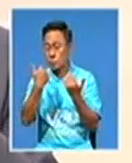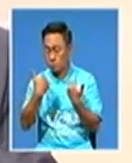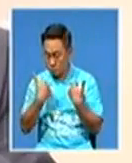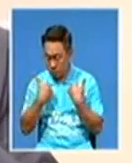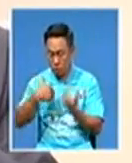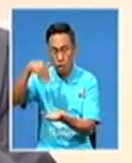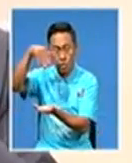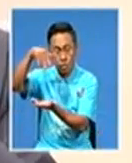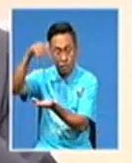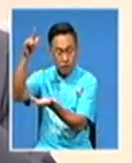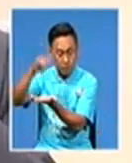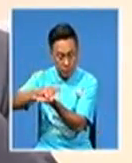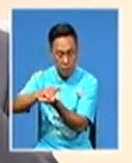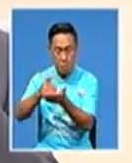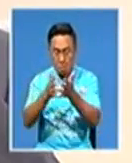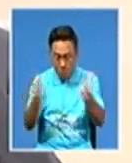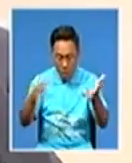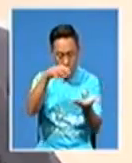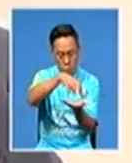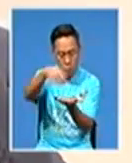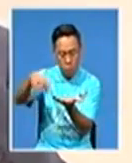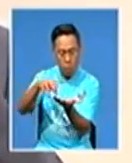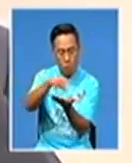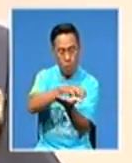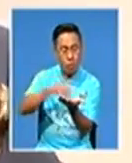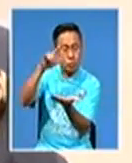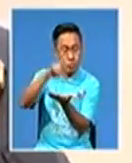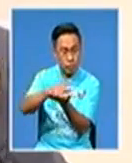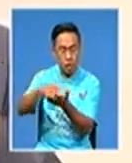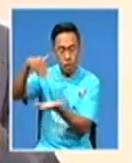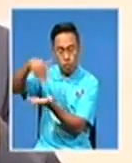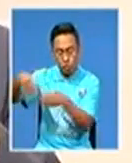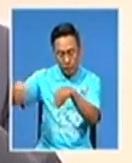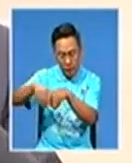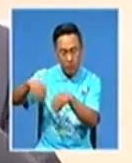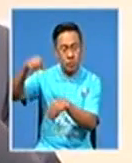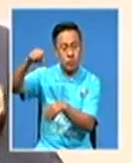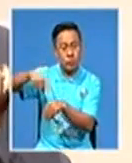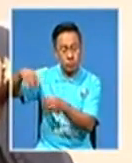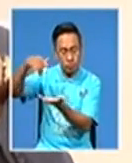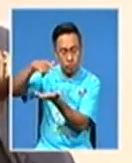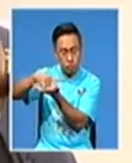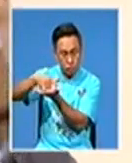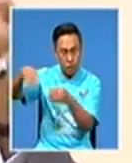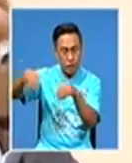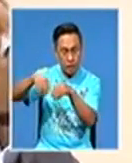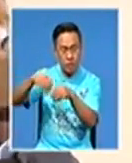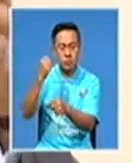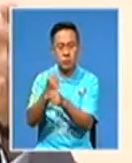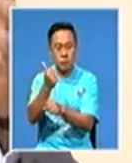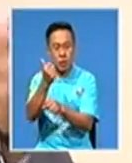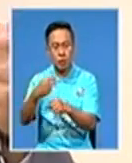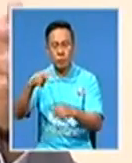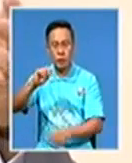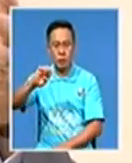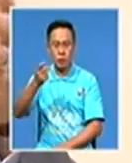มเรามีสนามบินแน่นอนเรามีสนามบินหลายแห่งนะฮะศูนย์ซ่อมอาจจะอยู่ใกล้สนามบินบางแห่งนะแล้วเราจะทำนิ